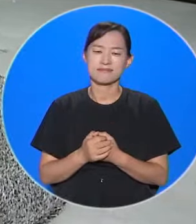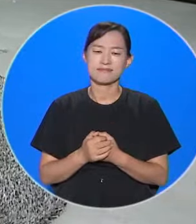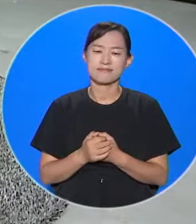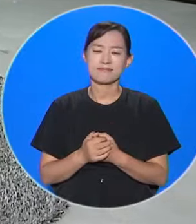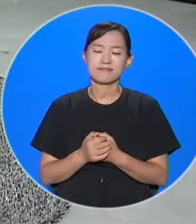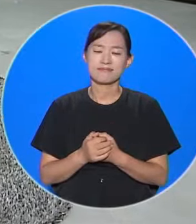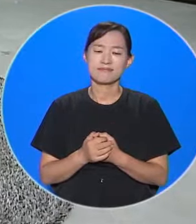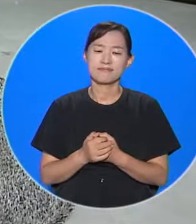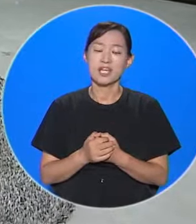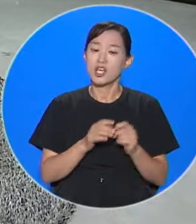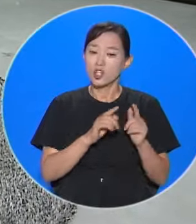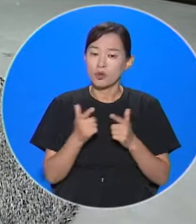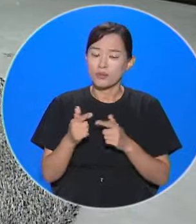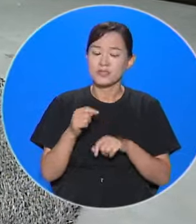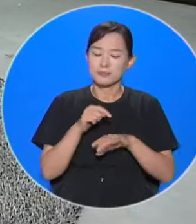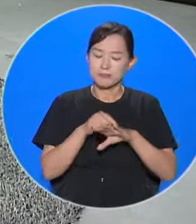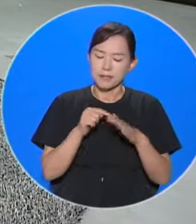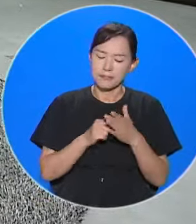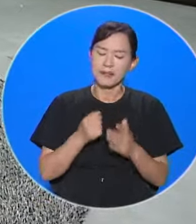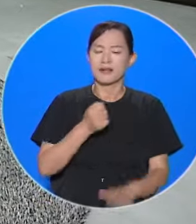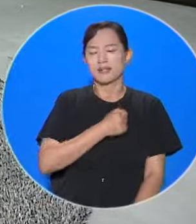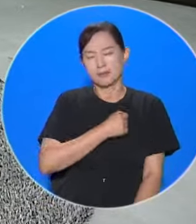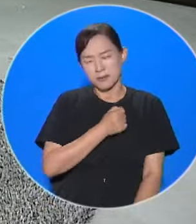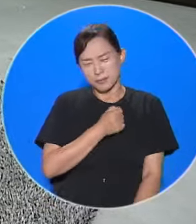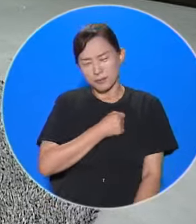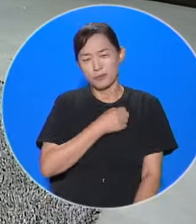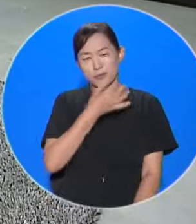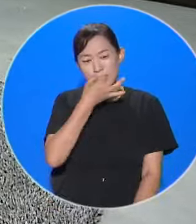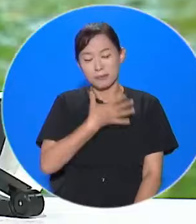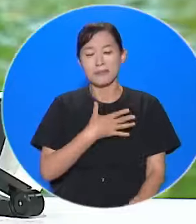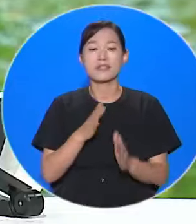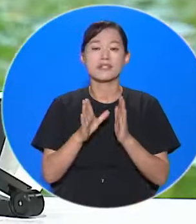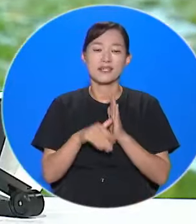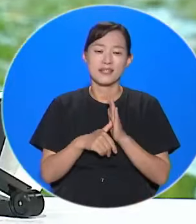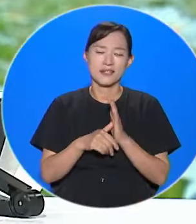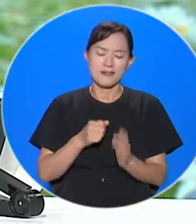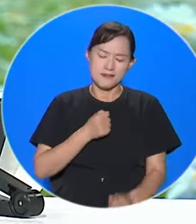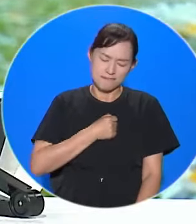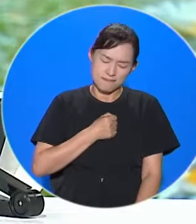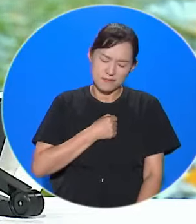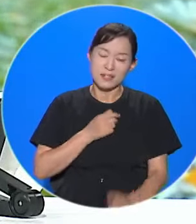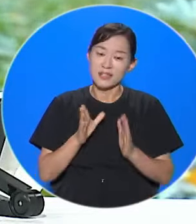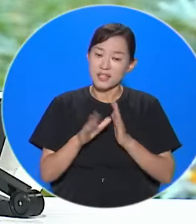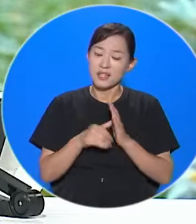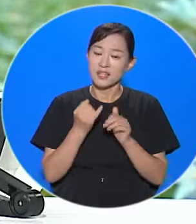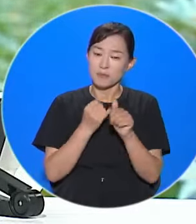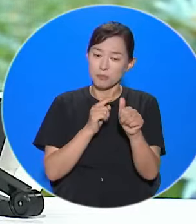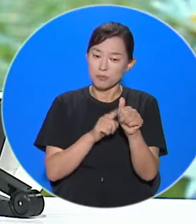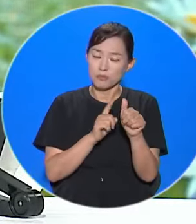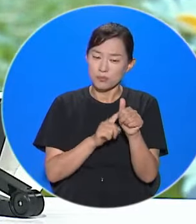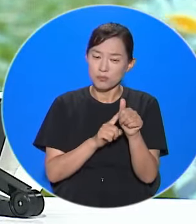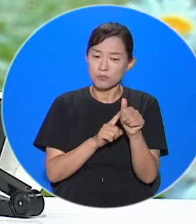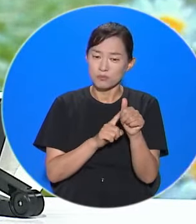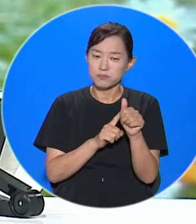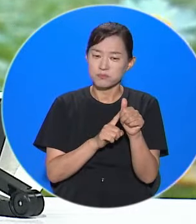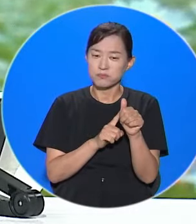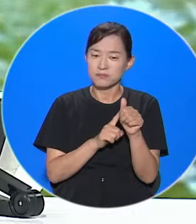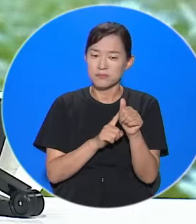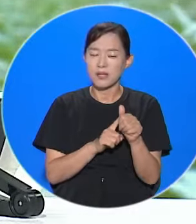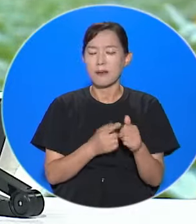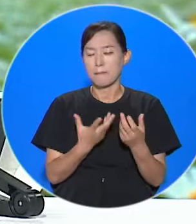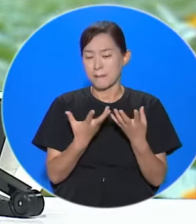그 참 여러 가지 마음이 답답하고 또 힘들 때, 속상할 때 아마 남편분께서